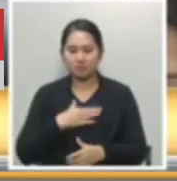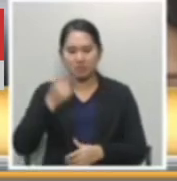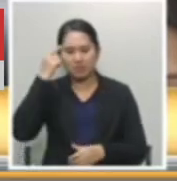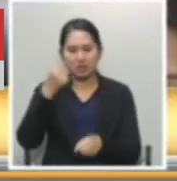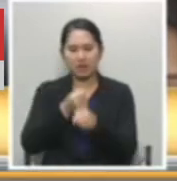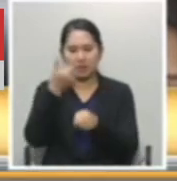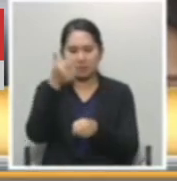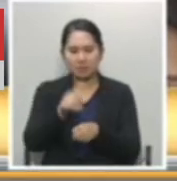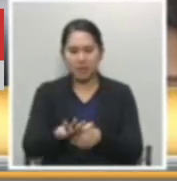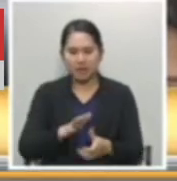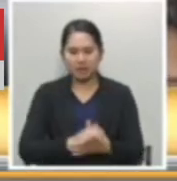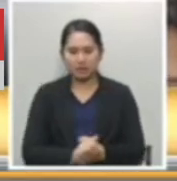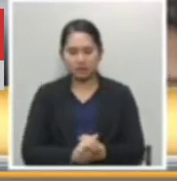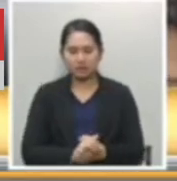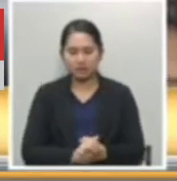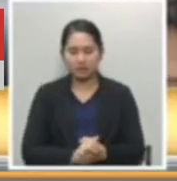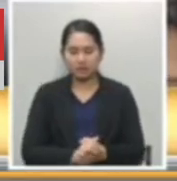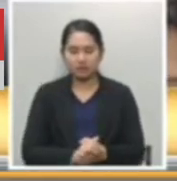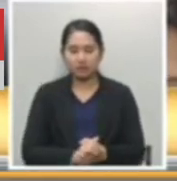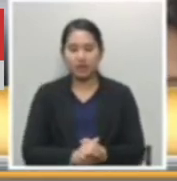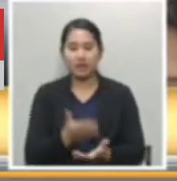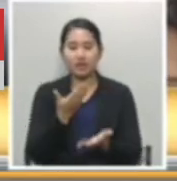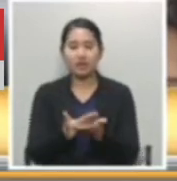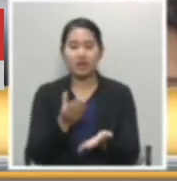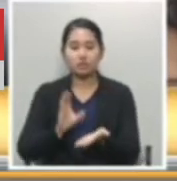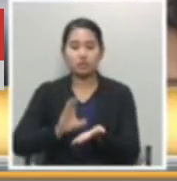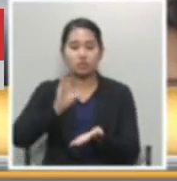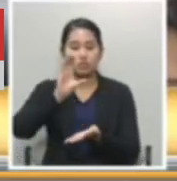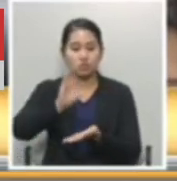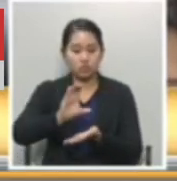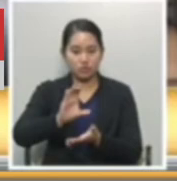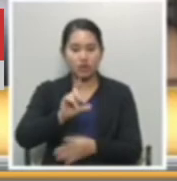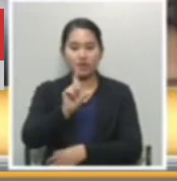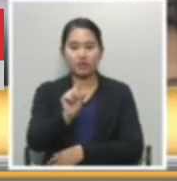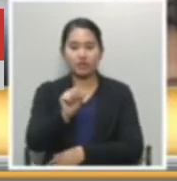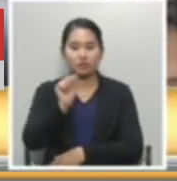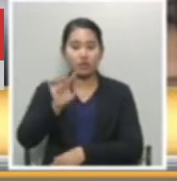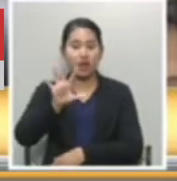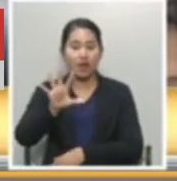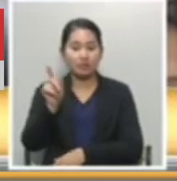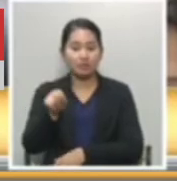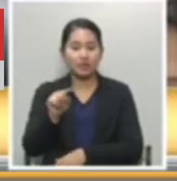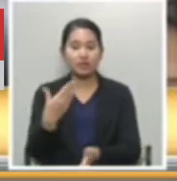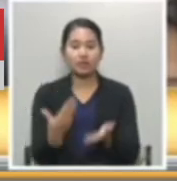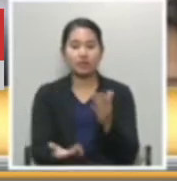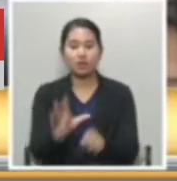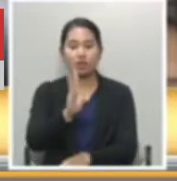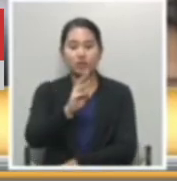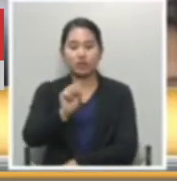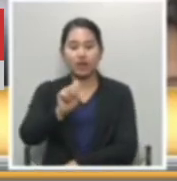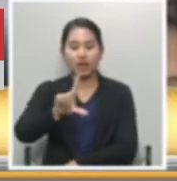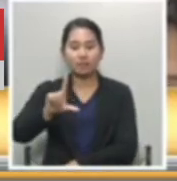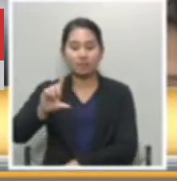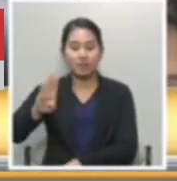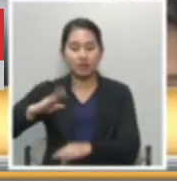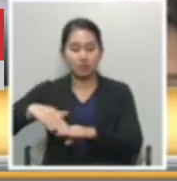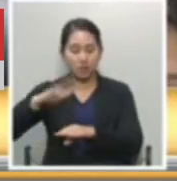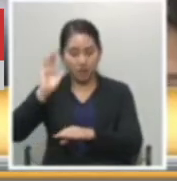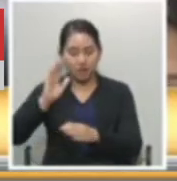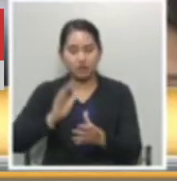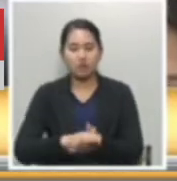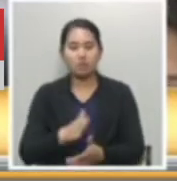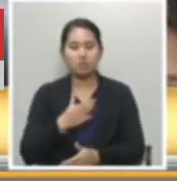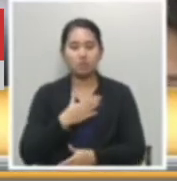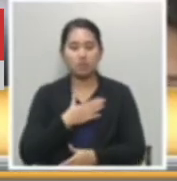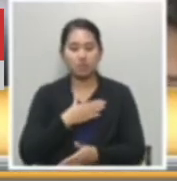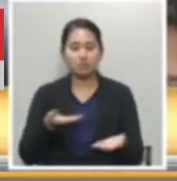หรอครับสำหรับงบลงทุนนะครับจำนวน 20.5% หรือ 600,000 ล้านบาทเศษเนี่ยผม